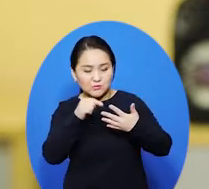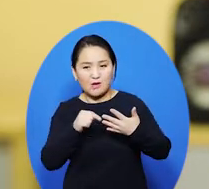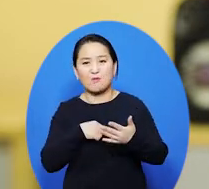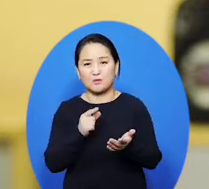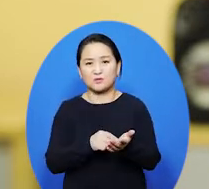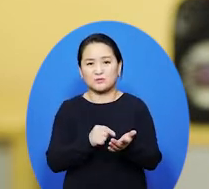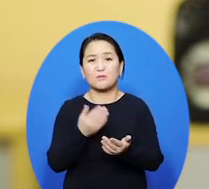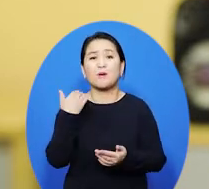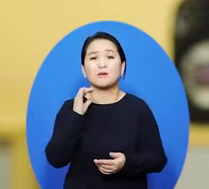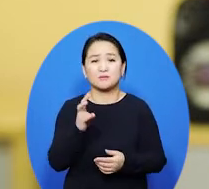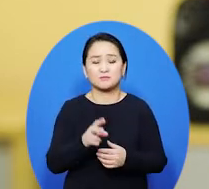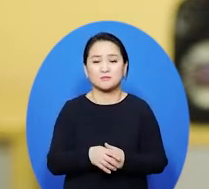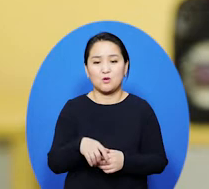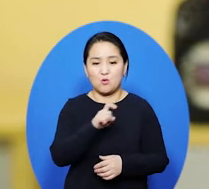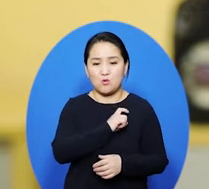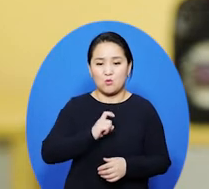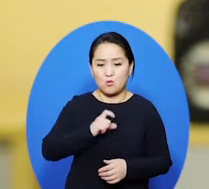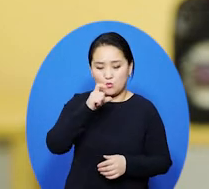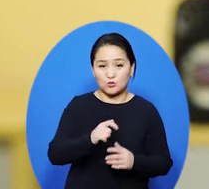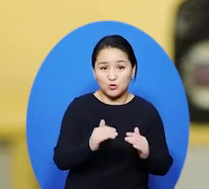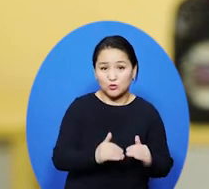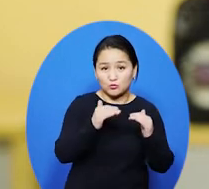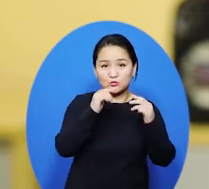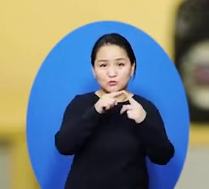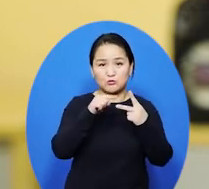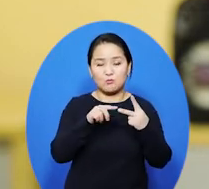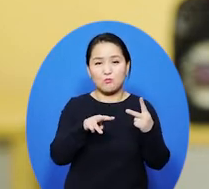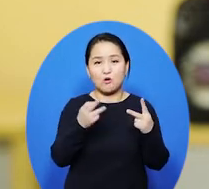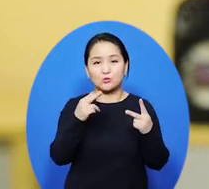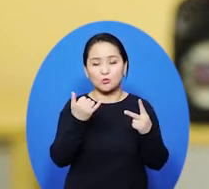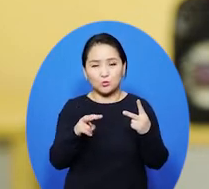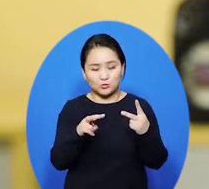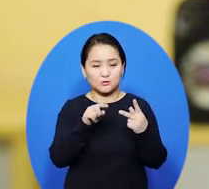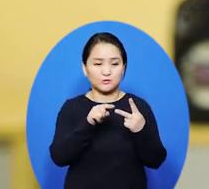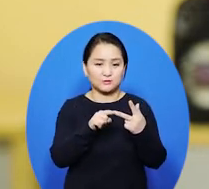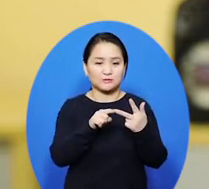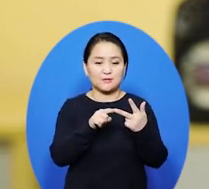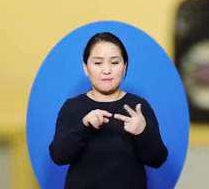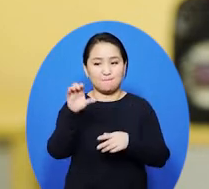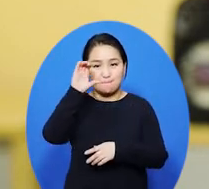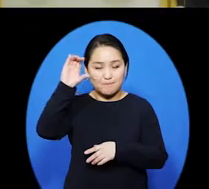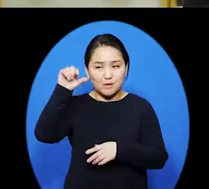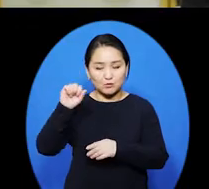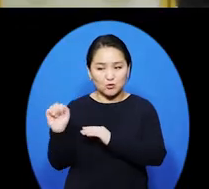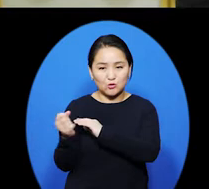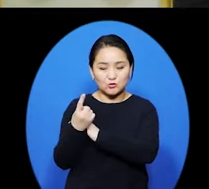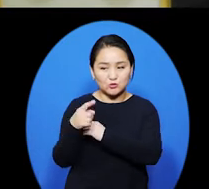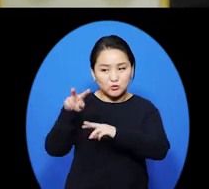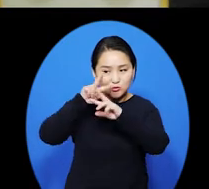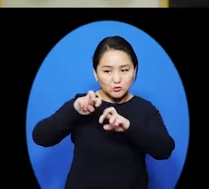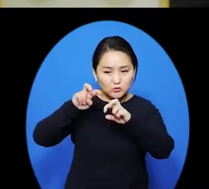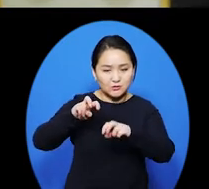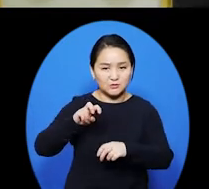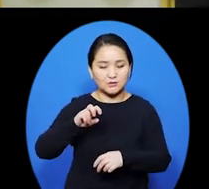маш хэрэгтэй байсан. Хувь хүний хөгжил болон модул сургалтууд, байгууллагын